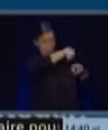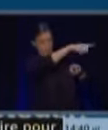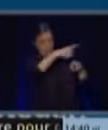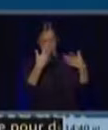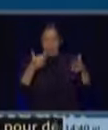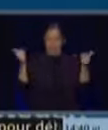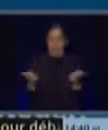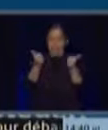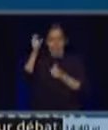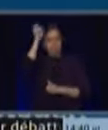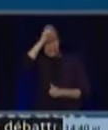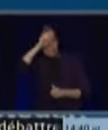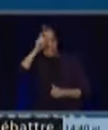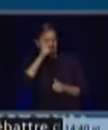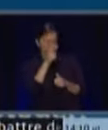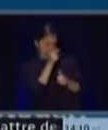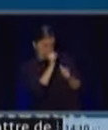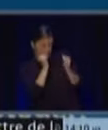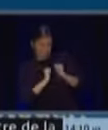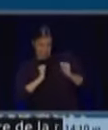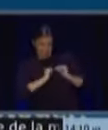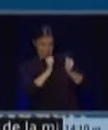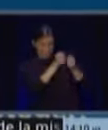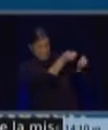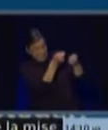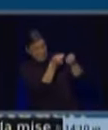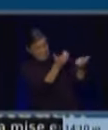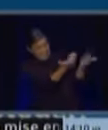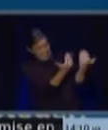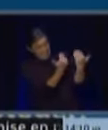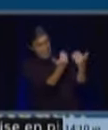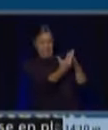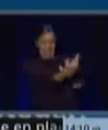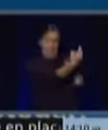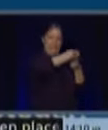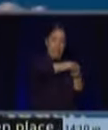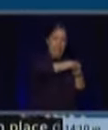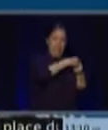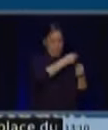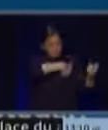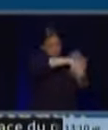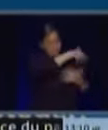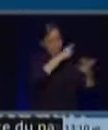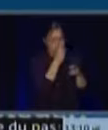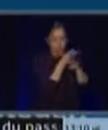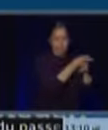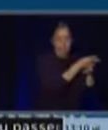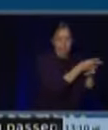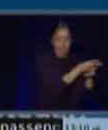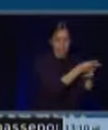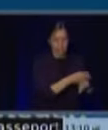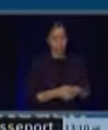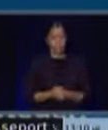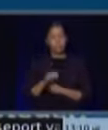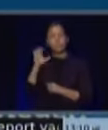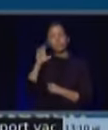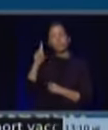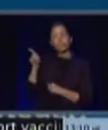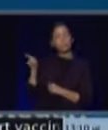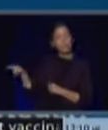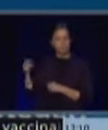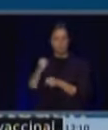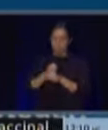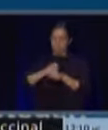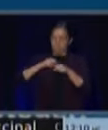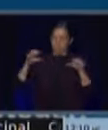soins intensifs, de revenir. Ce qu'on est en train de faire aussi, puis Christian, il travaille